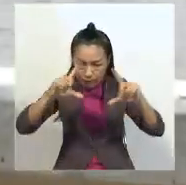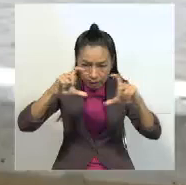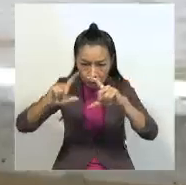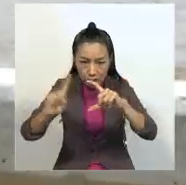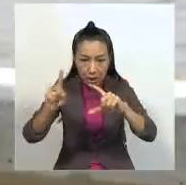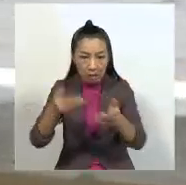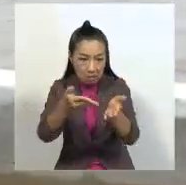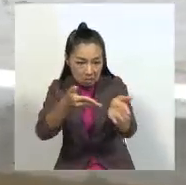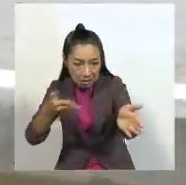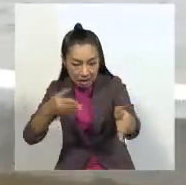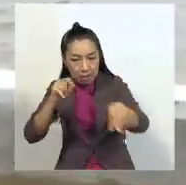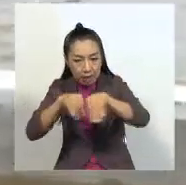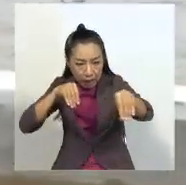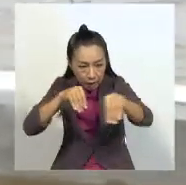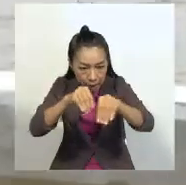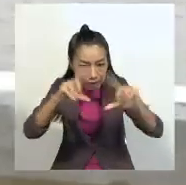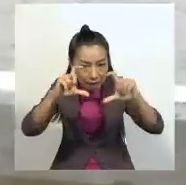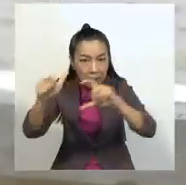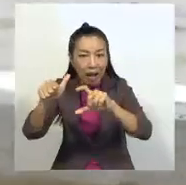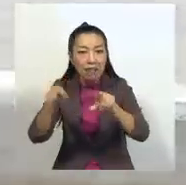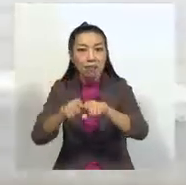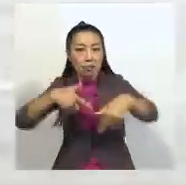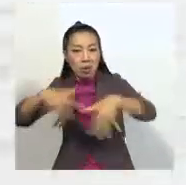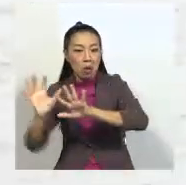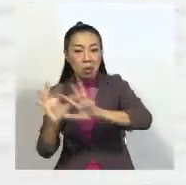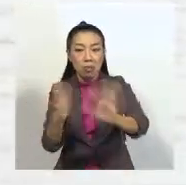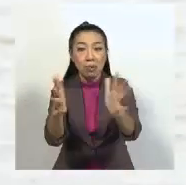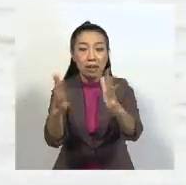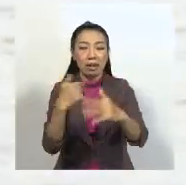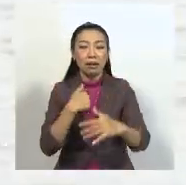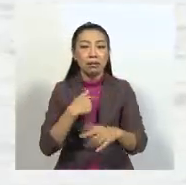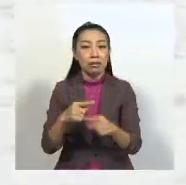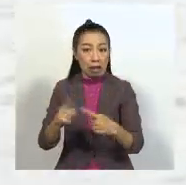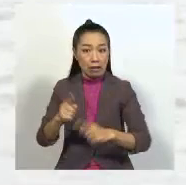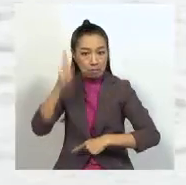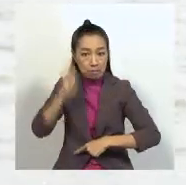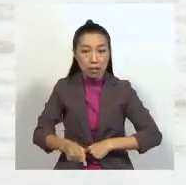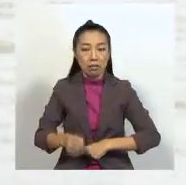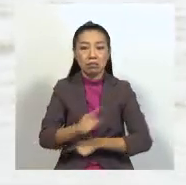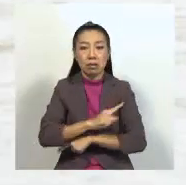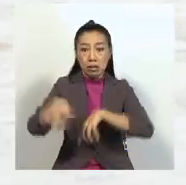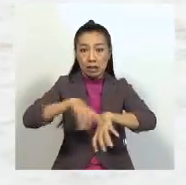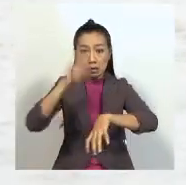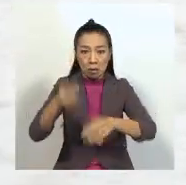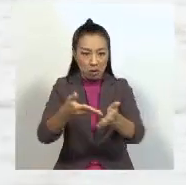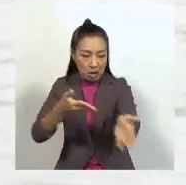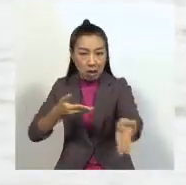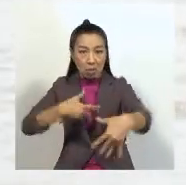ธีแต่ละลำได้อย่างใกล้ชิดไม่ต้องเบียดกับประชาชนจำนวนมากเหมือนการถ่ายภาพในวันพระราชพิธีจริ